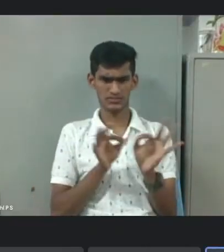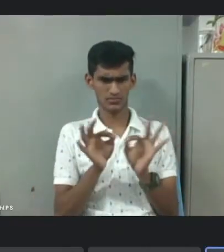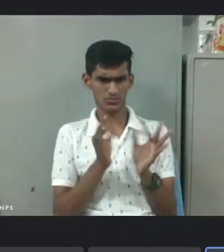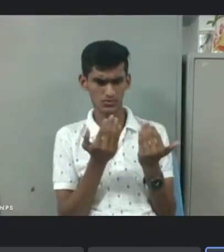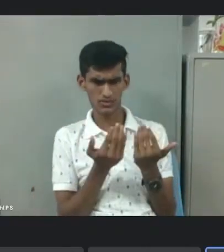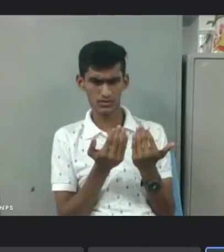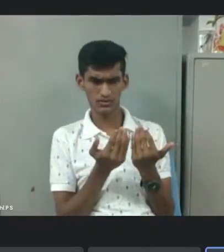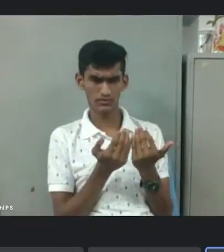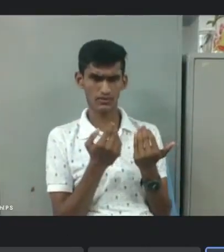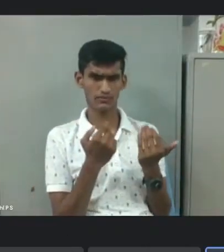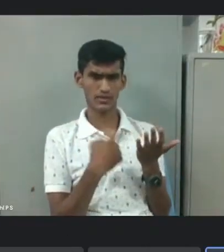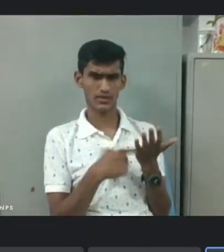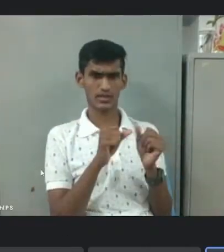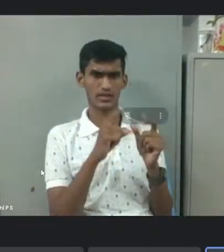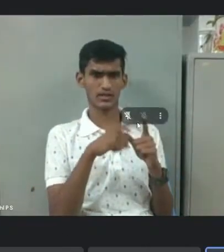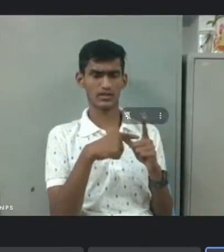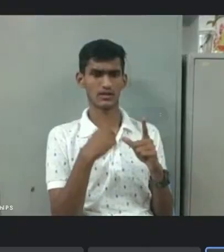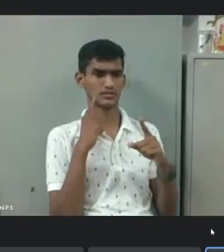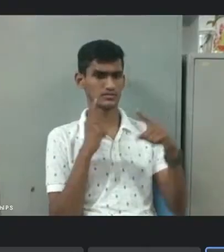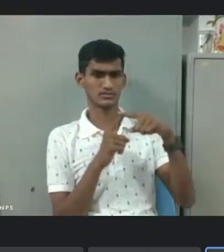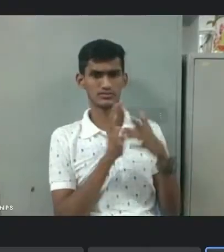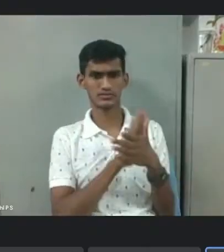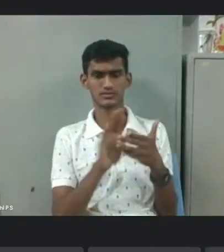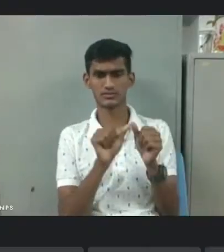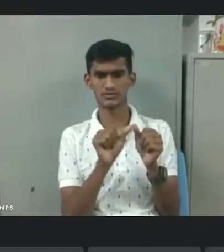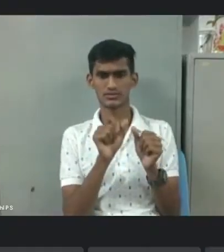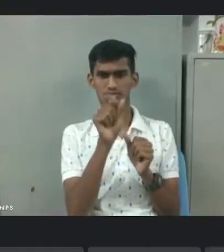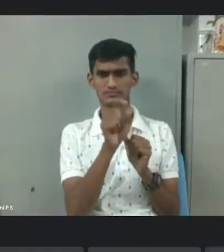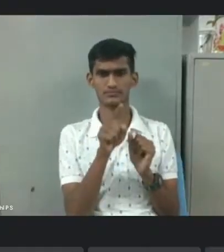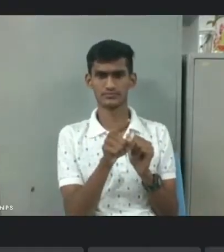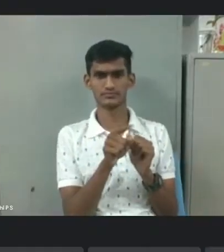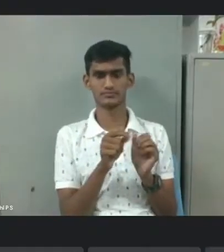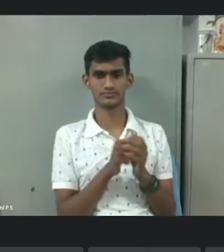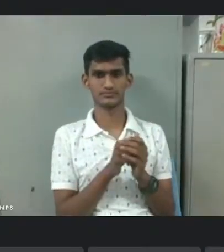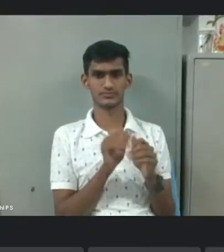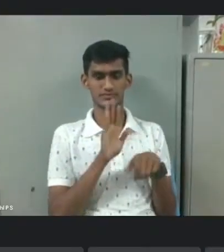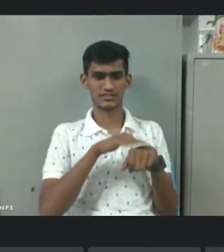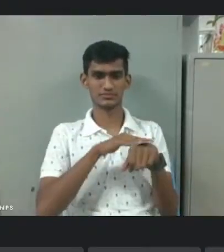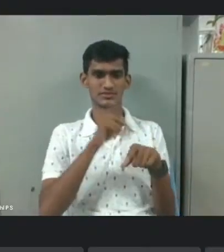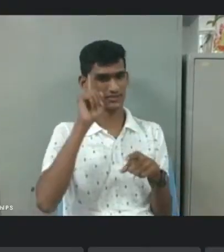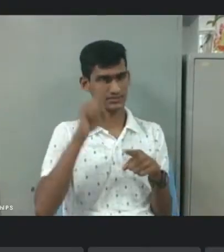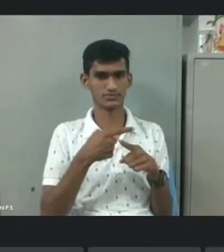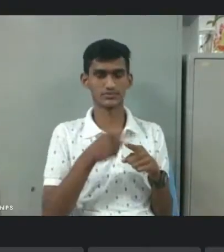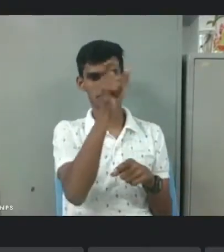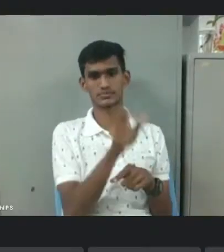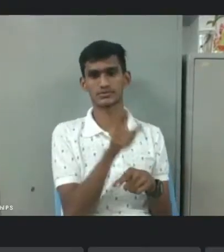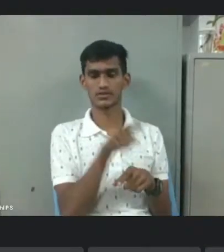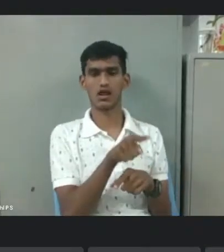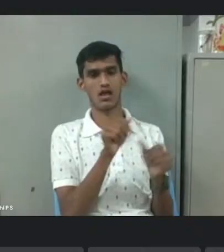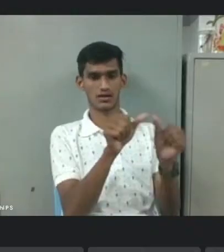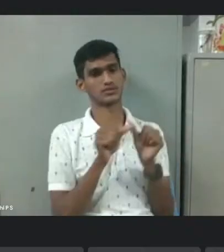രജിത മാഡം ആഡ് ചെയ്യണോ ഡോക്ടർ? രജിത മാഡം അല്ലേ കുറച്ചും കൂടി നന്നായിട്ട് പറയാൻ പറ്റുക കറക്റ്റ് ആയിട്ട്.